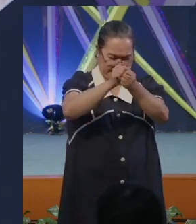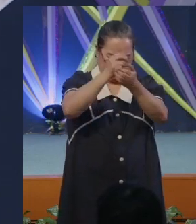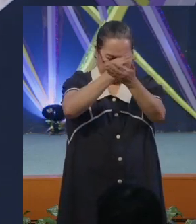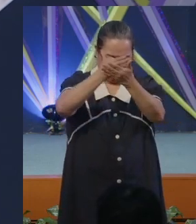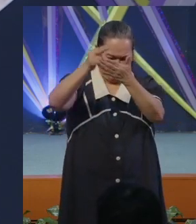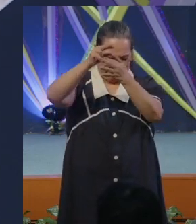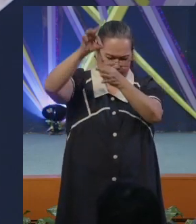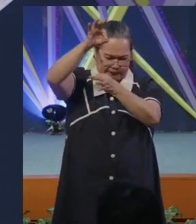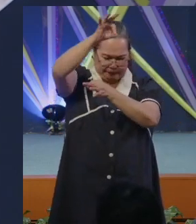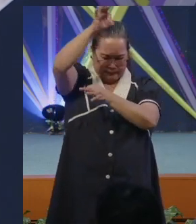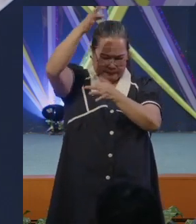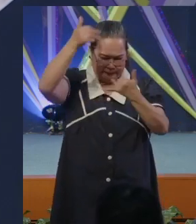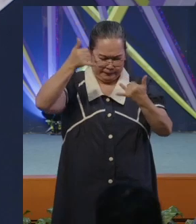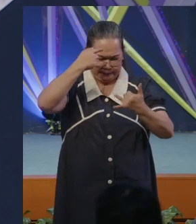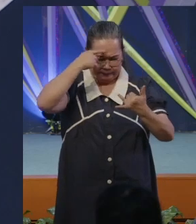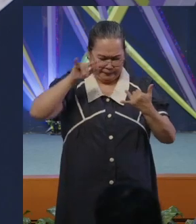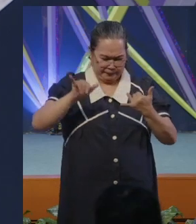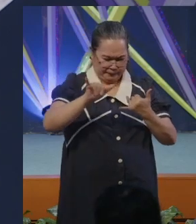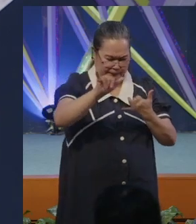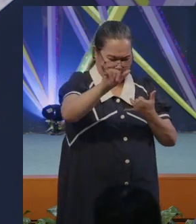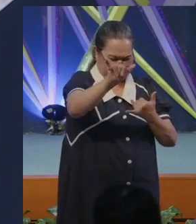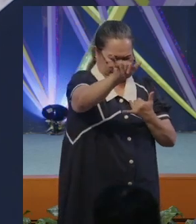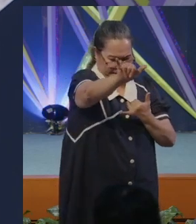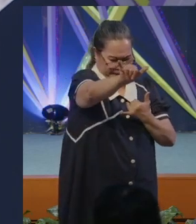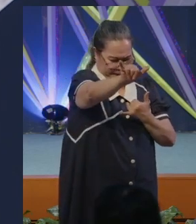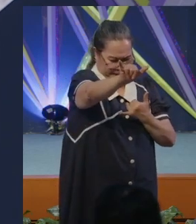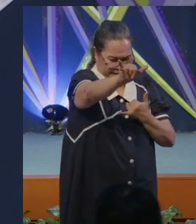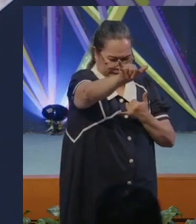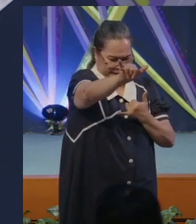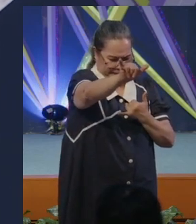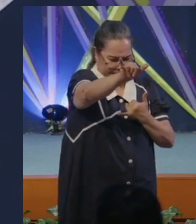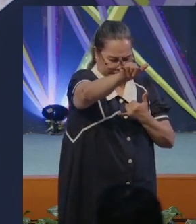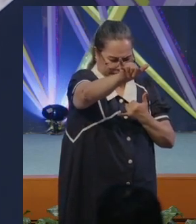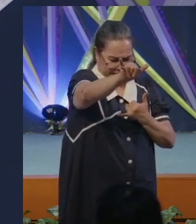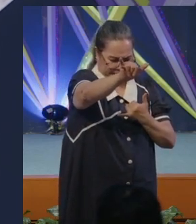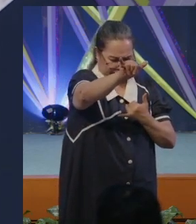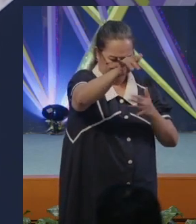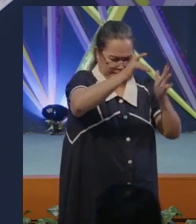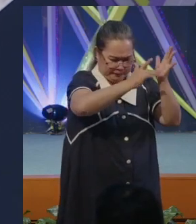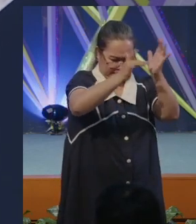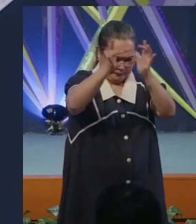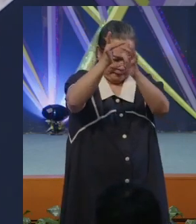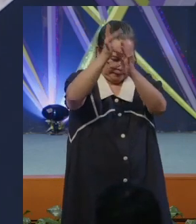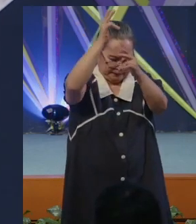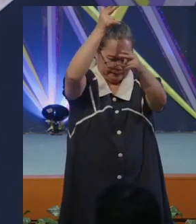Espiritu Santo magmula ngayon at magpasawalang hanggan. Sa pangalan ni